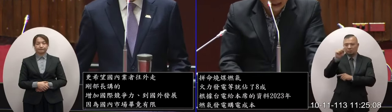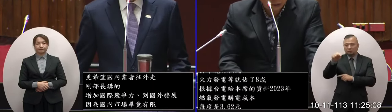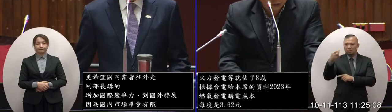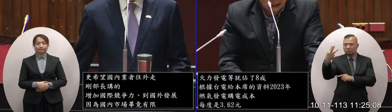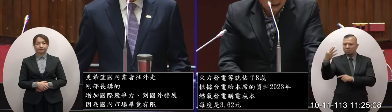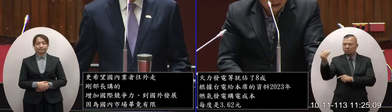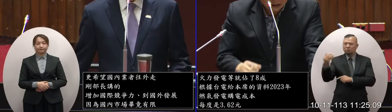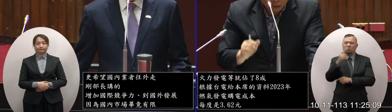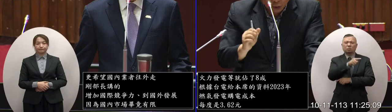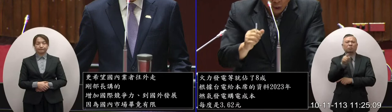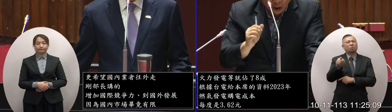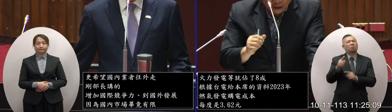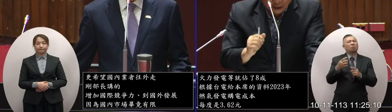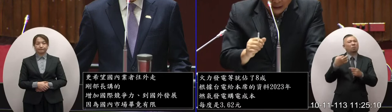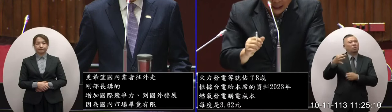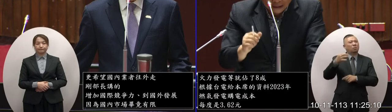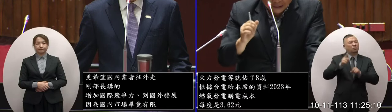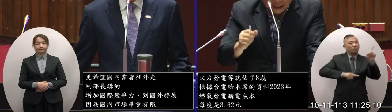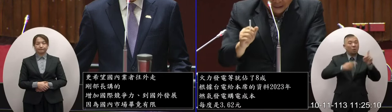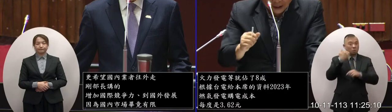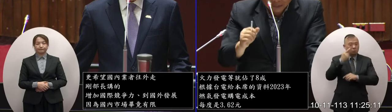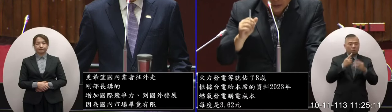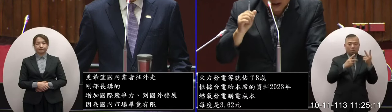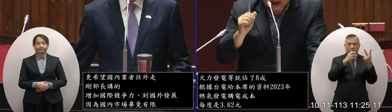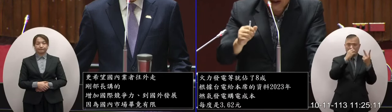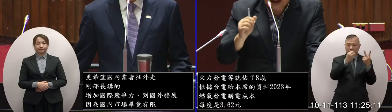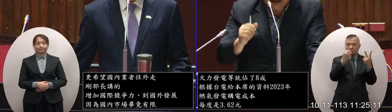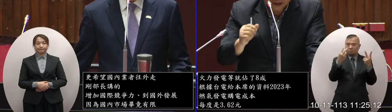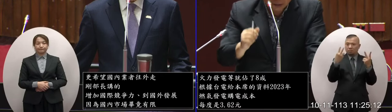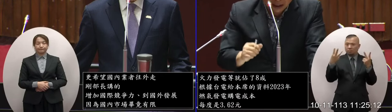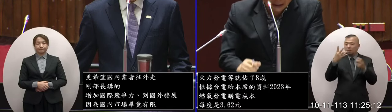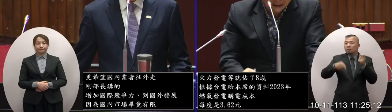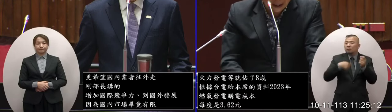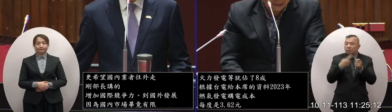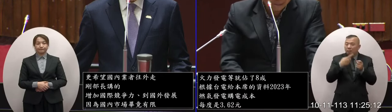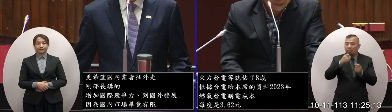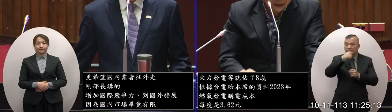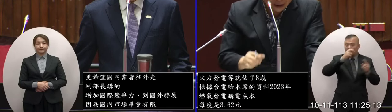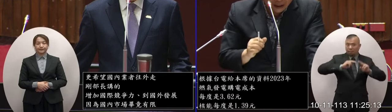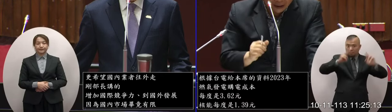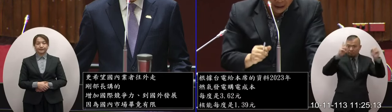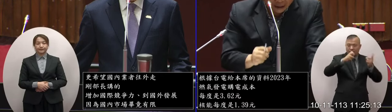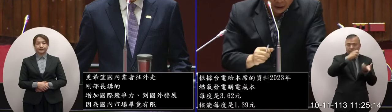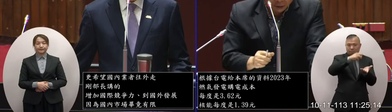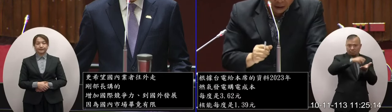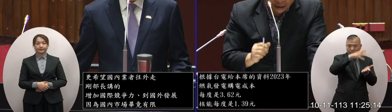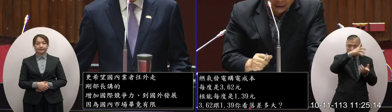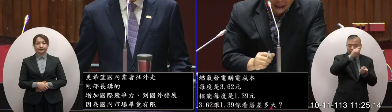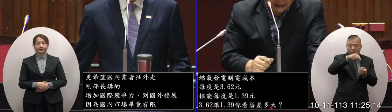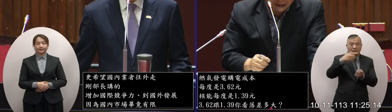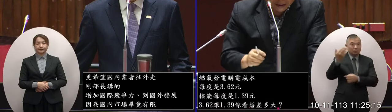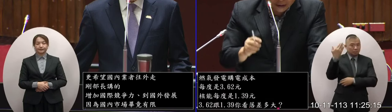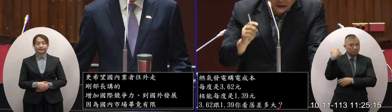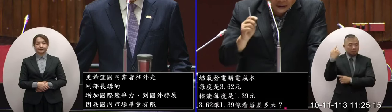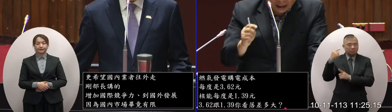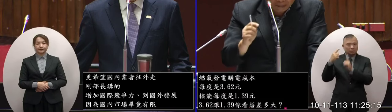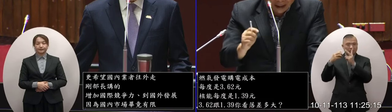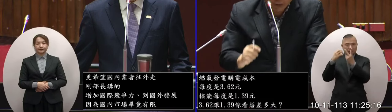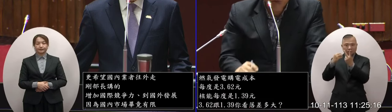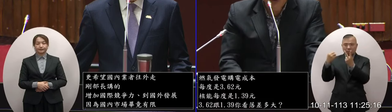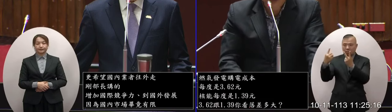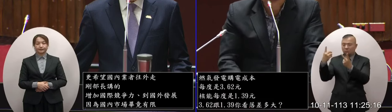3.62跟1.39，你看落差多大？如果2023年台电核能发电量跟2015年一样，